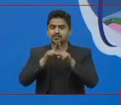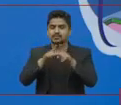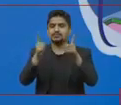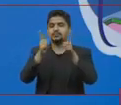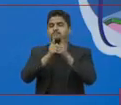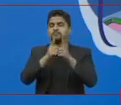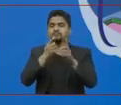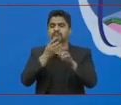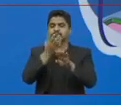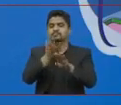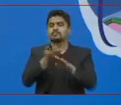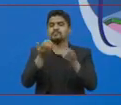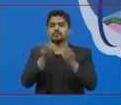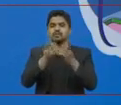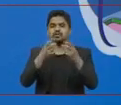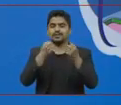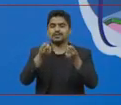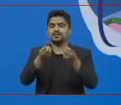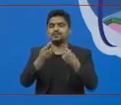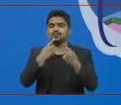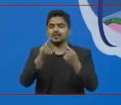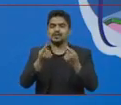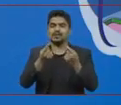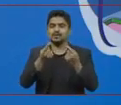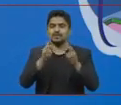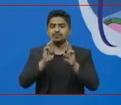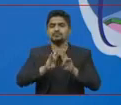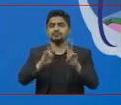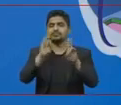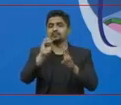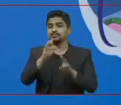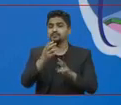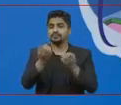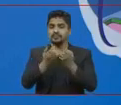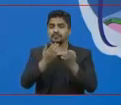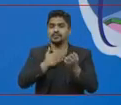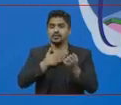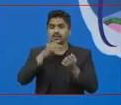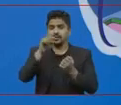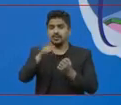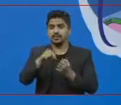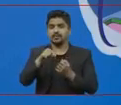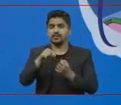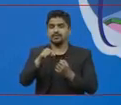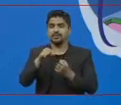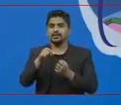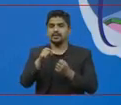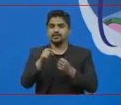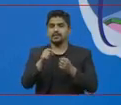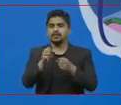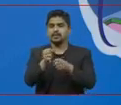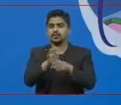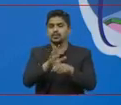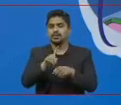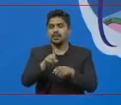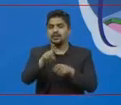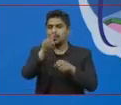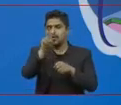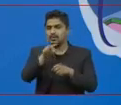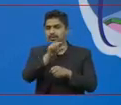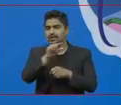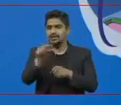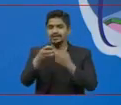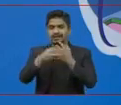गरोस् भन्ने कामना व्यक्त गर्दै मेरो अहिलेको चाहिँ भेरिएन्ट्सको अवस्थाको बारेमा अलिकति हाम्रो